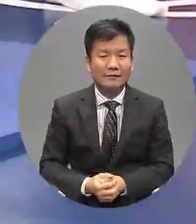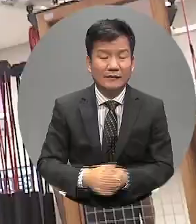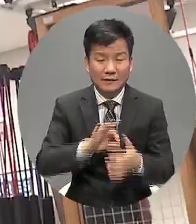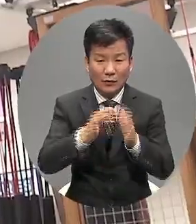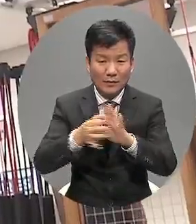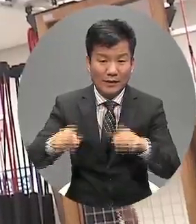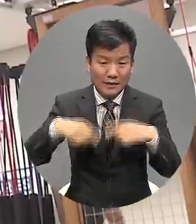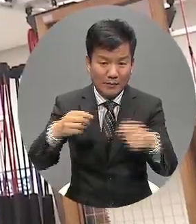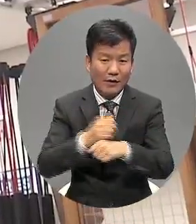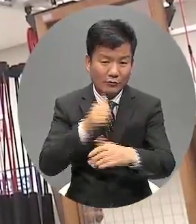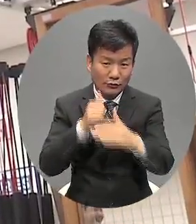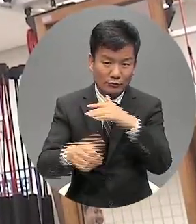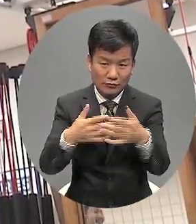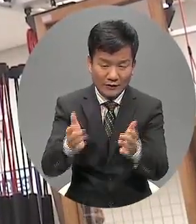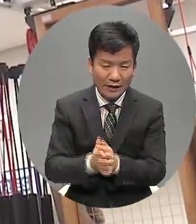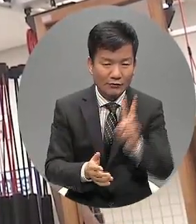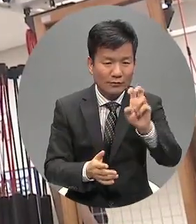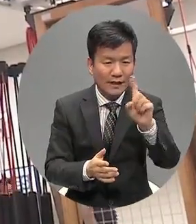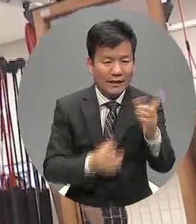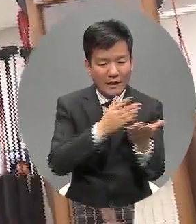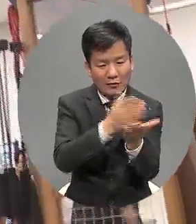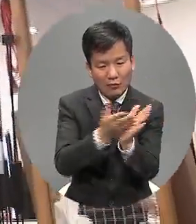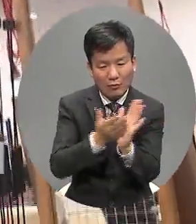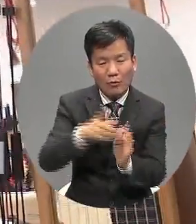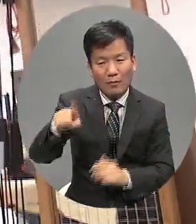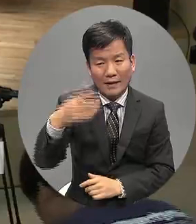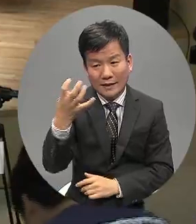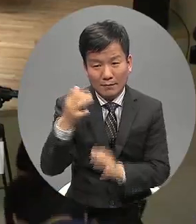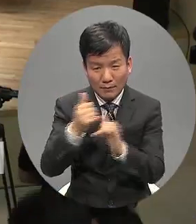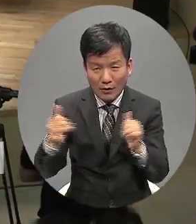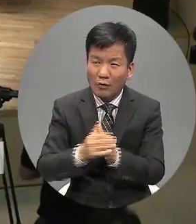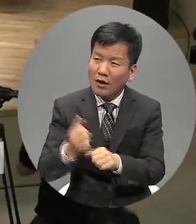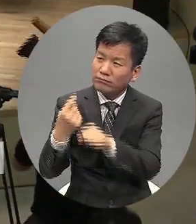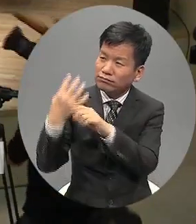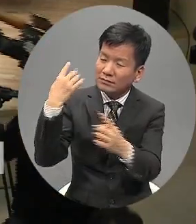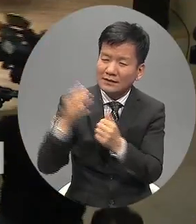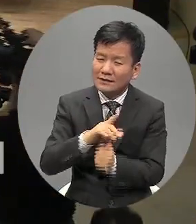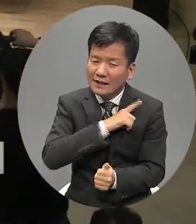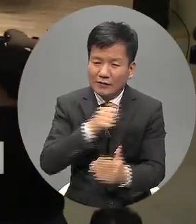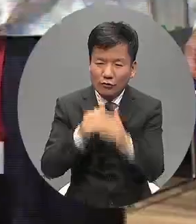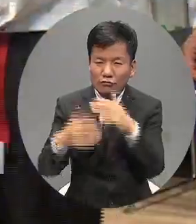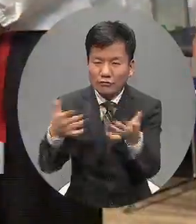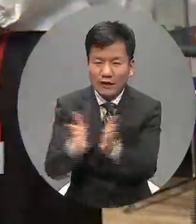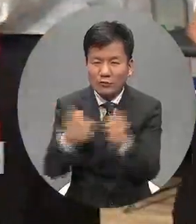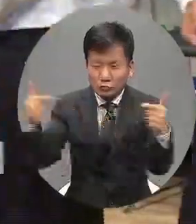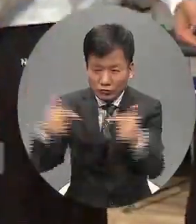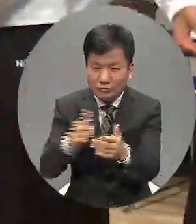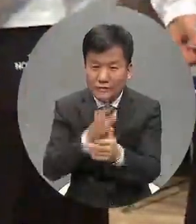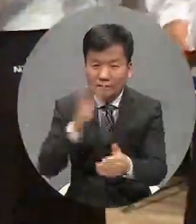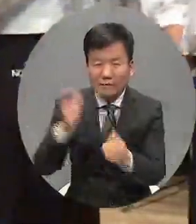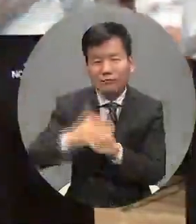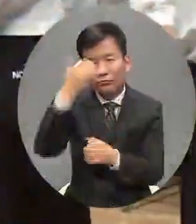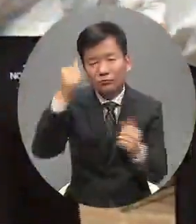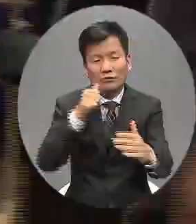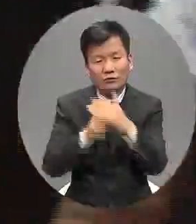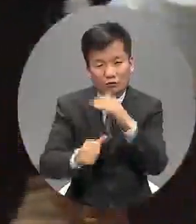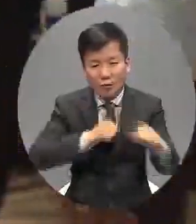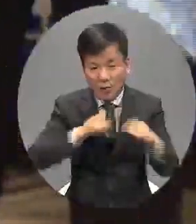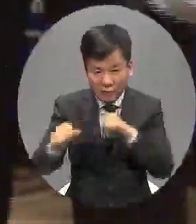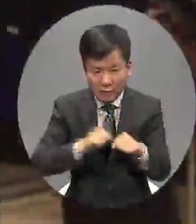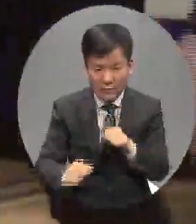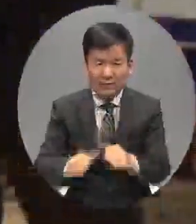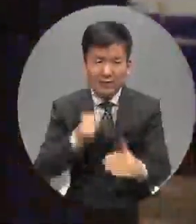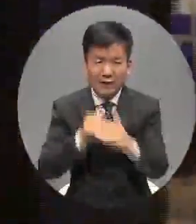올림픽에 나가는 선수단이 21개 종목 140명일 정도로 48년 만에 최소 규모지만 충북 선수단의